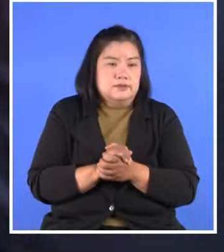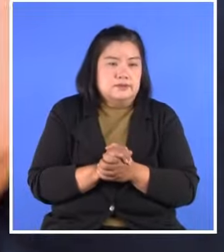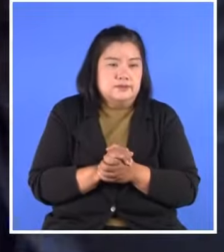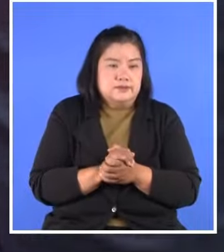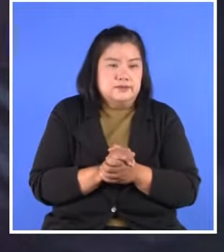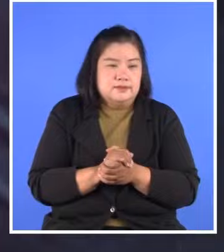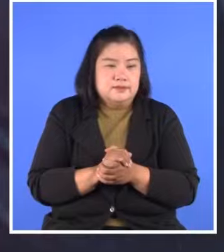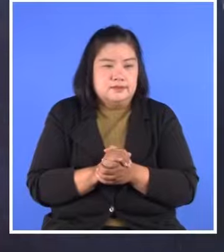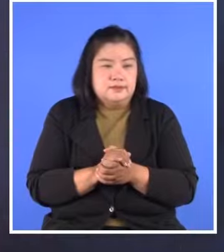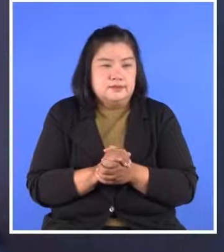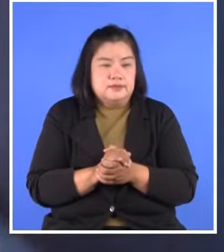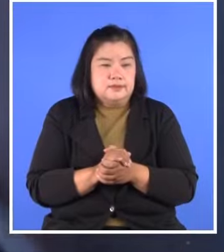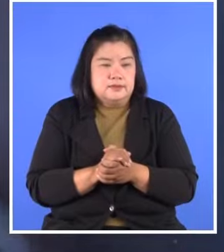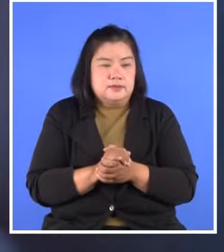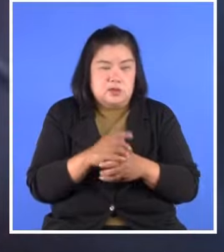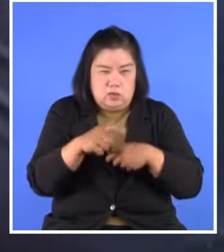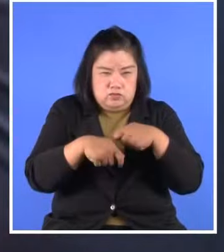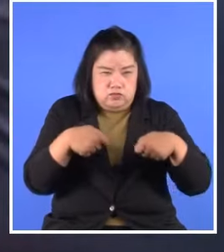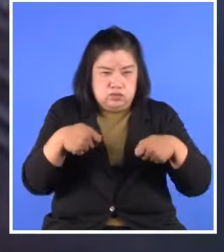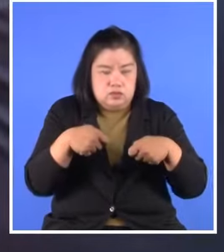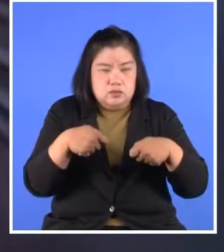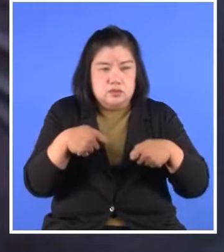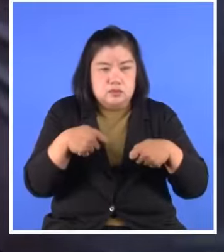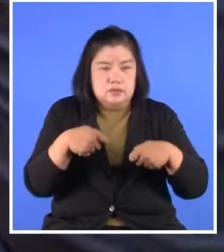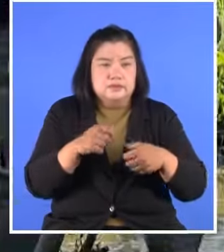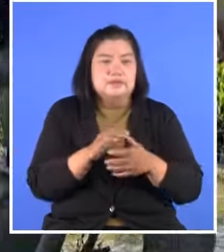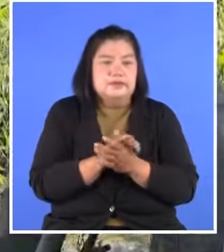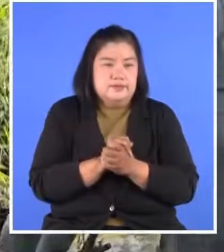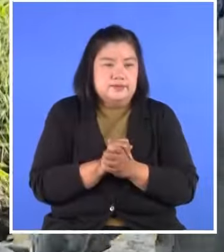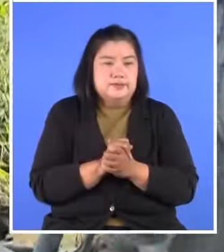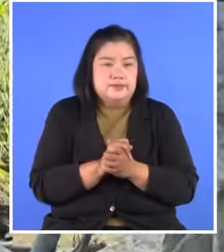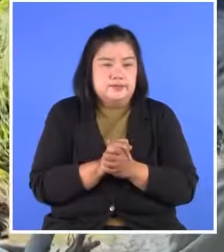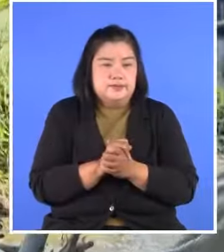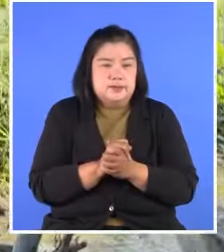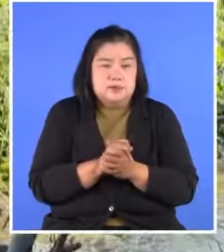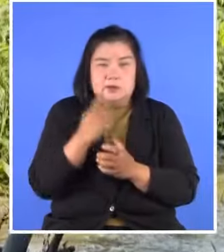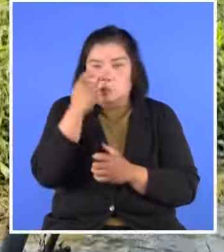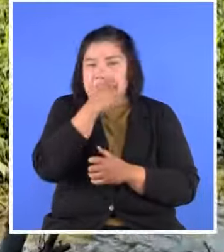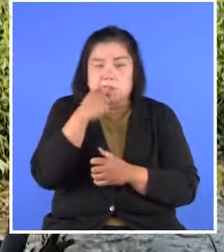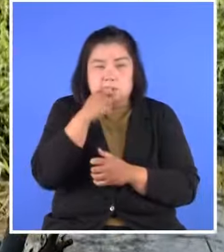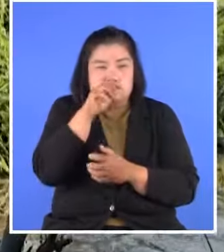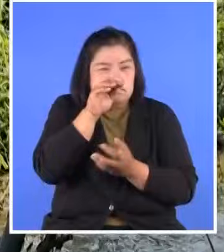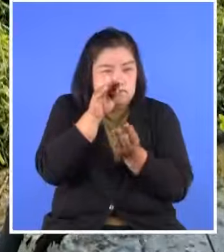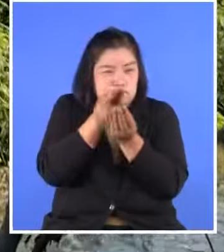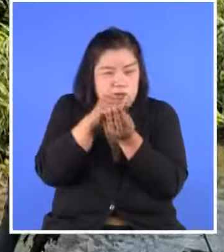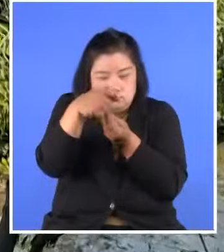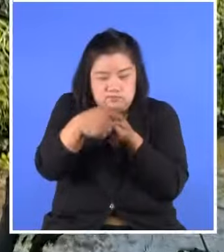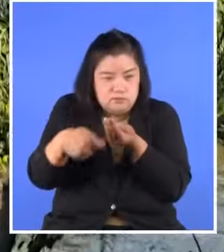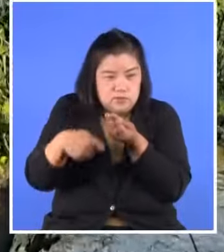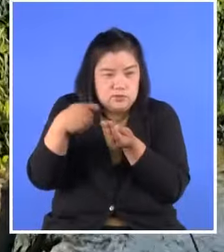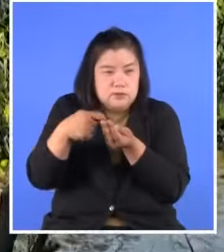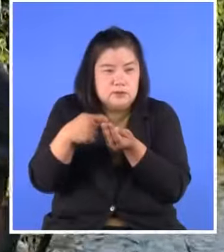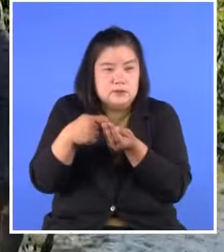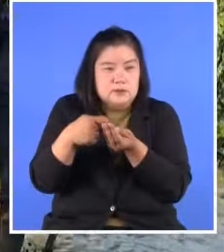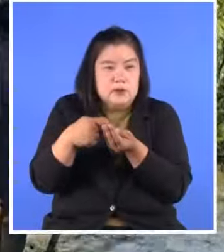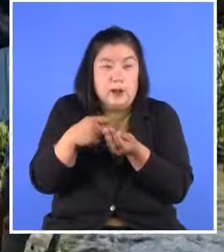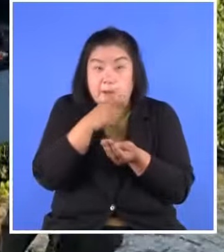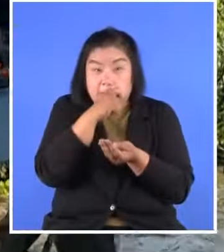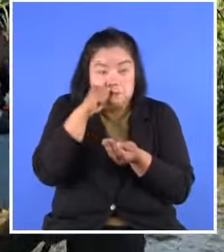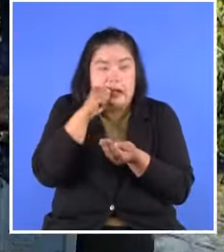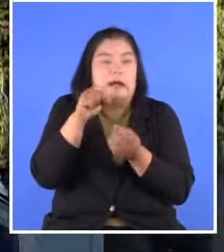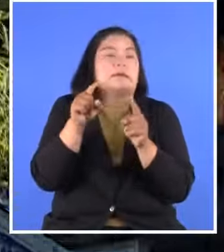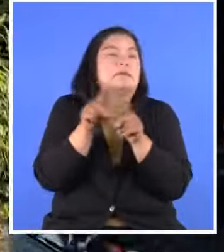ครับเดี๋ยวเสียรูปคดีมันจะพูดได้มั้ยเราไปมัดปากไว้ก่อนไงห้ามพูดห้ามพูดเดี๋ยวเสียรูปคดีเป็นที่มาของปิดปากนี่เองนี่ๆ